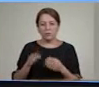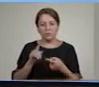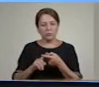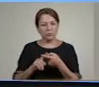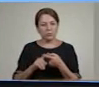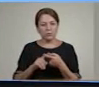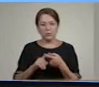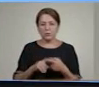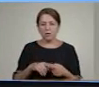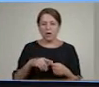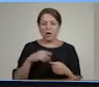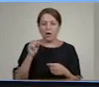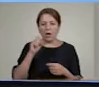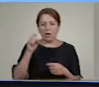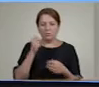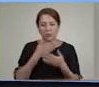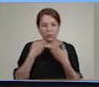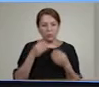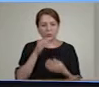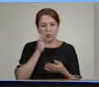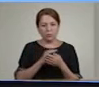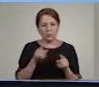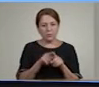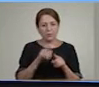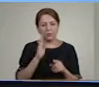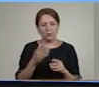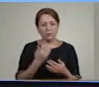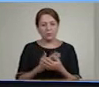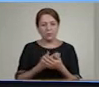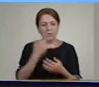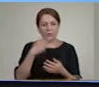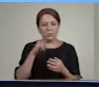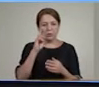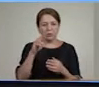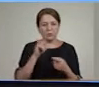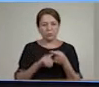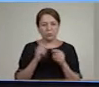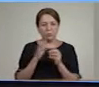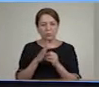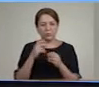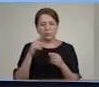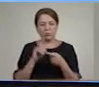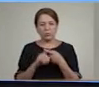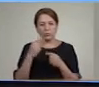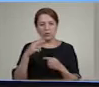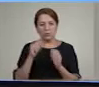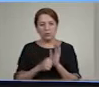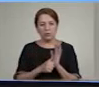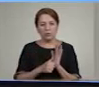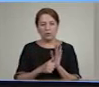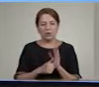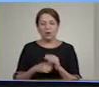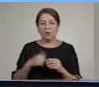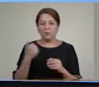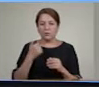ekan. Yig'indi baribir bir xil chiqadi. Masalan, 32 qo'shuv 15 qo'shuv 26.